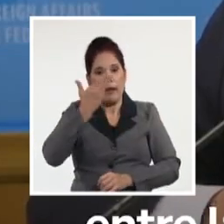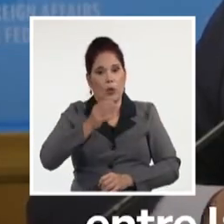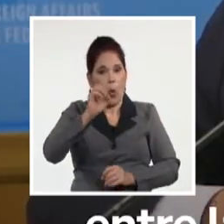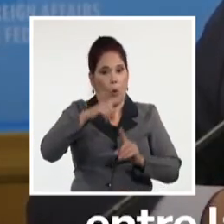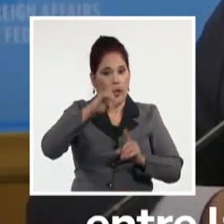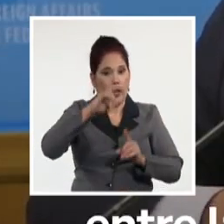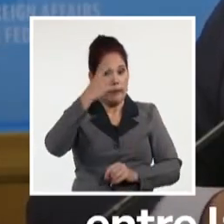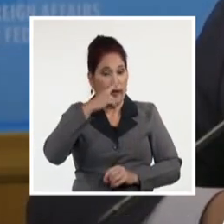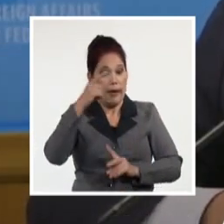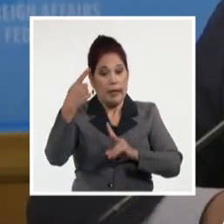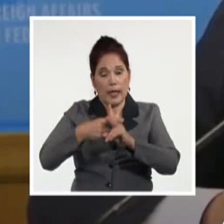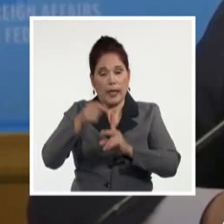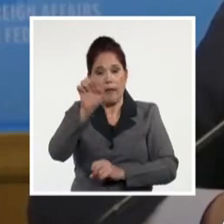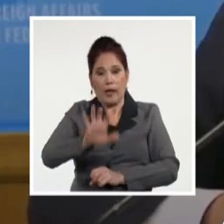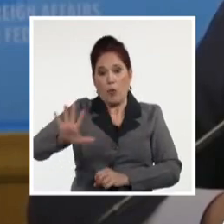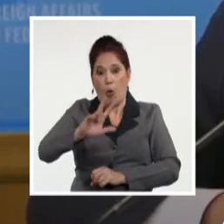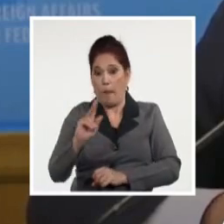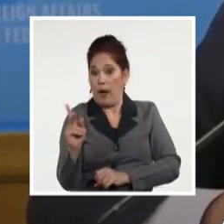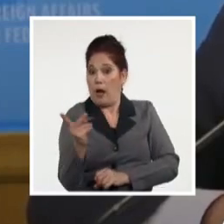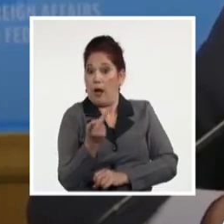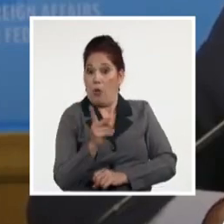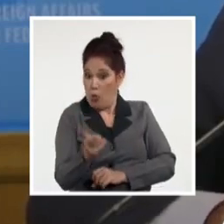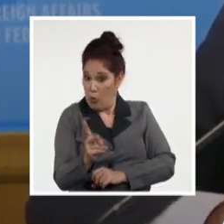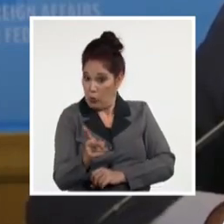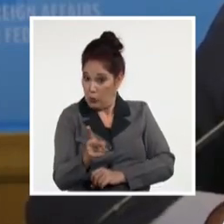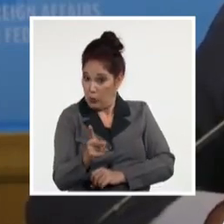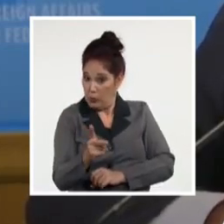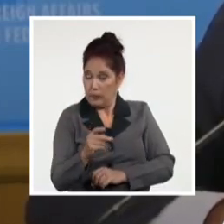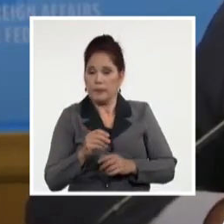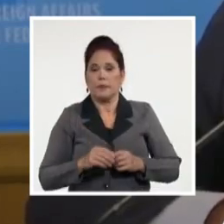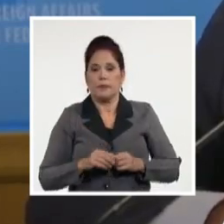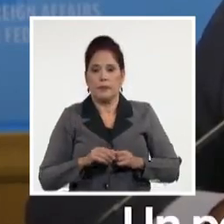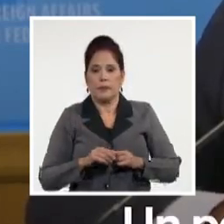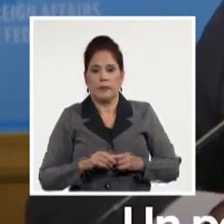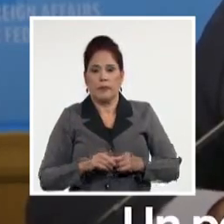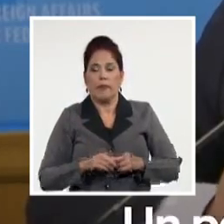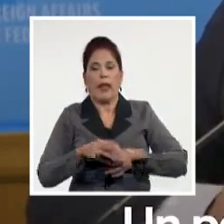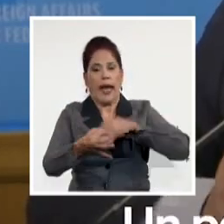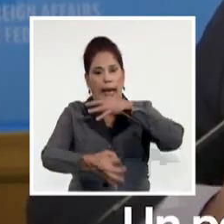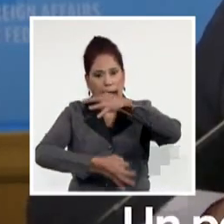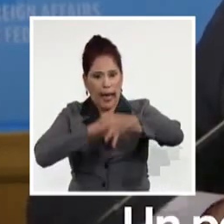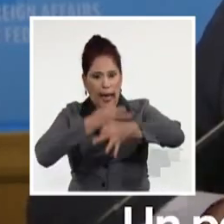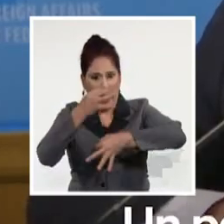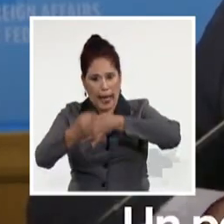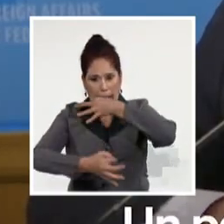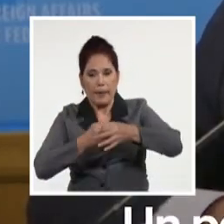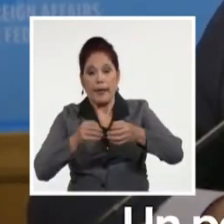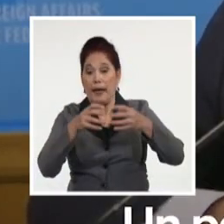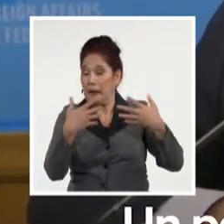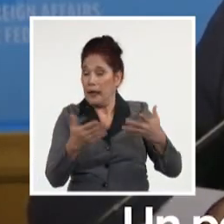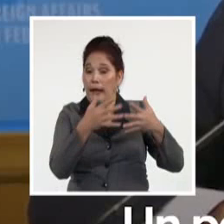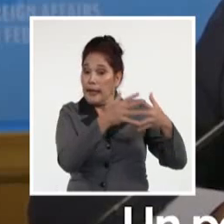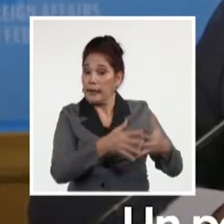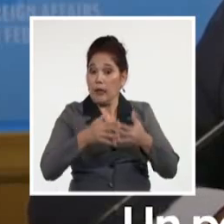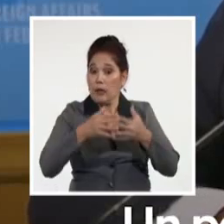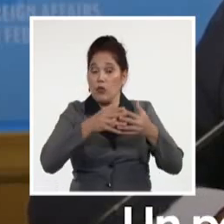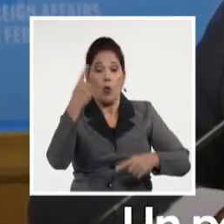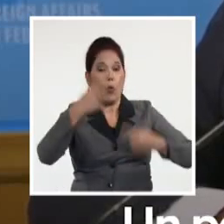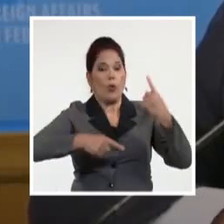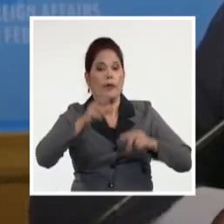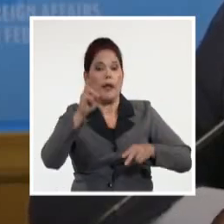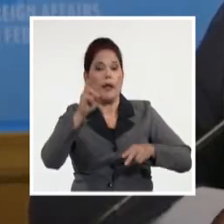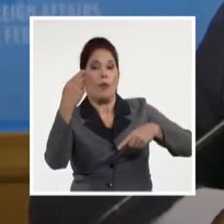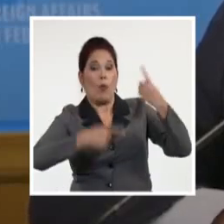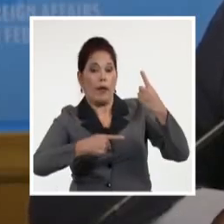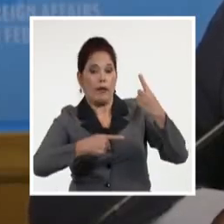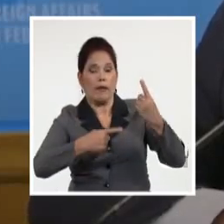Евросоюзом, о которой я упомянул, там прямо перечисляются Россия и Китай. Небольшой нюанс, нас как бы считают вот немедленной